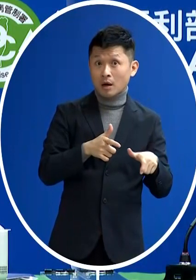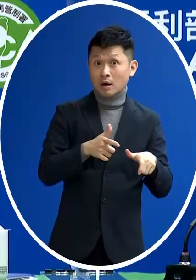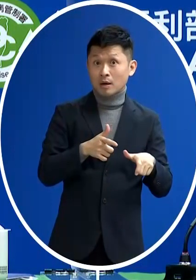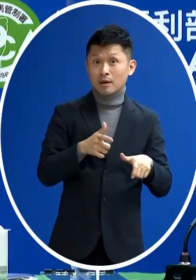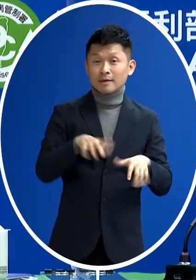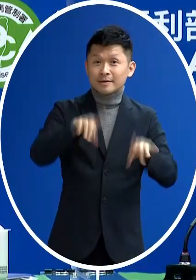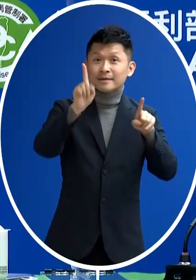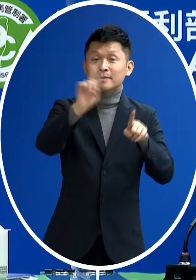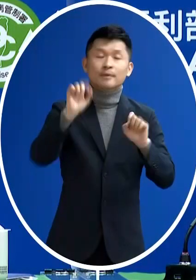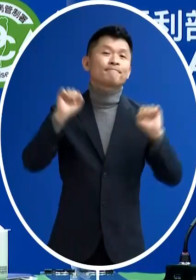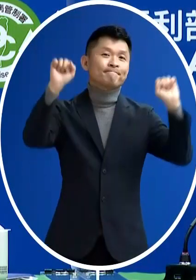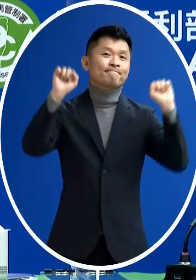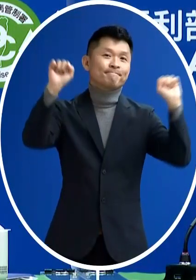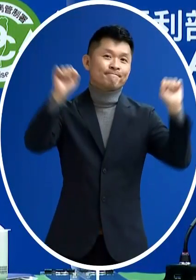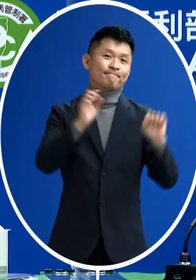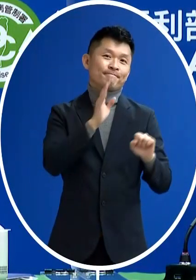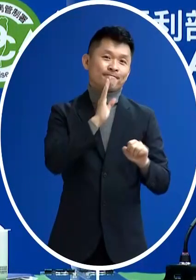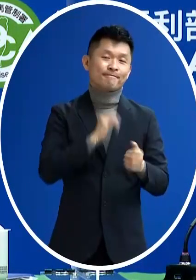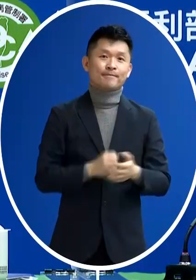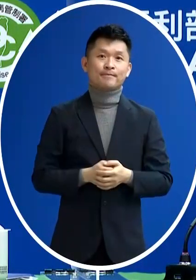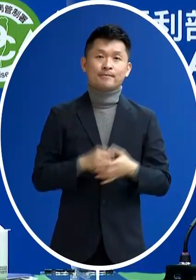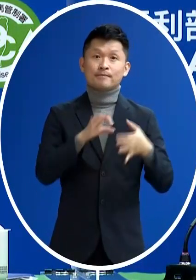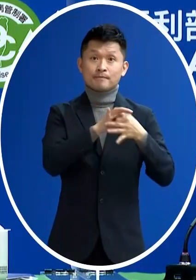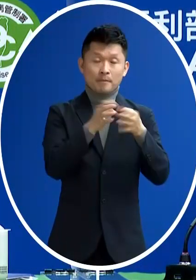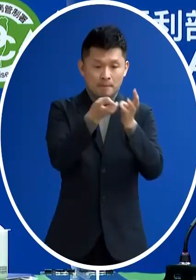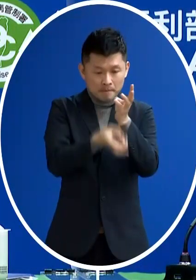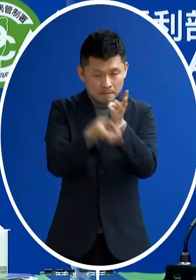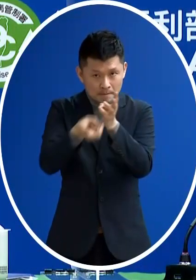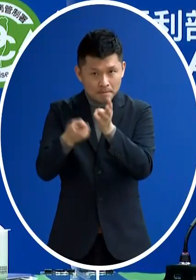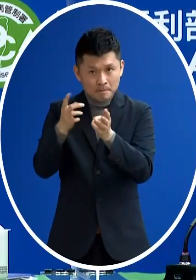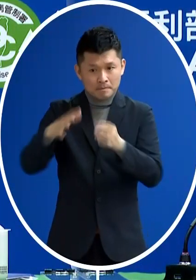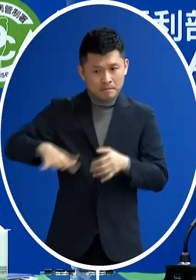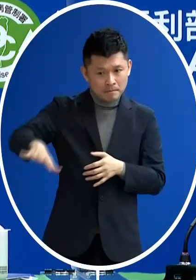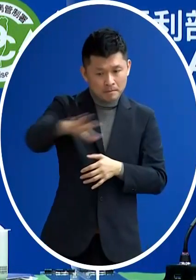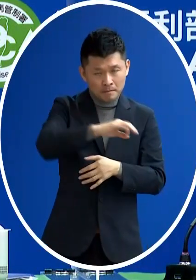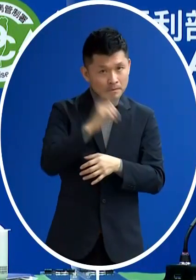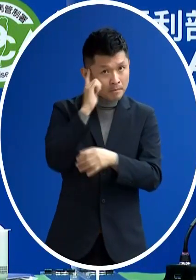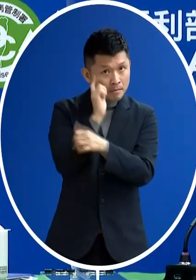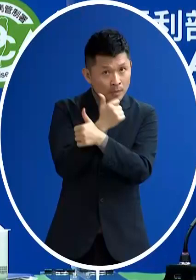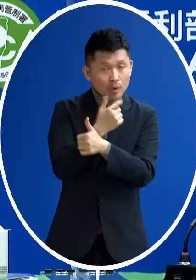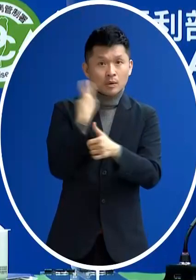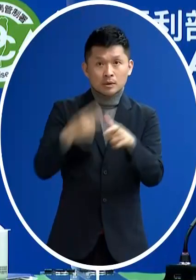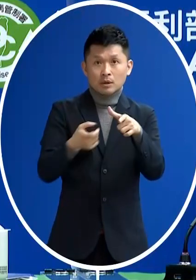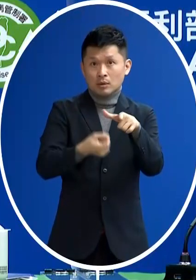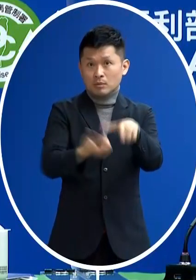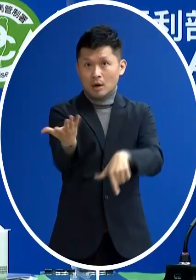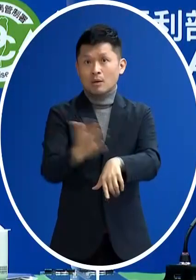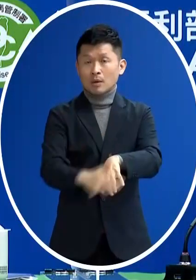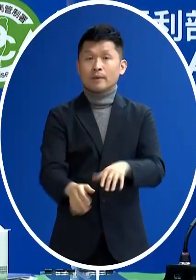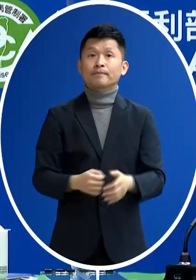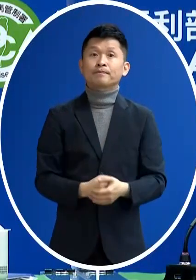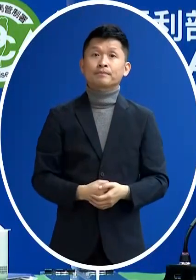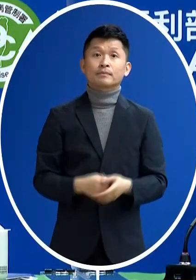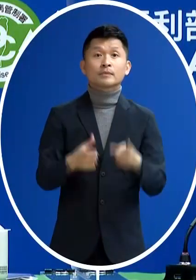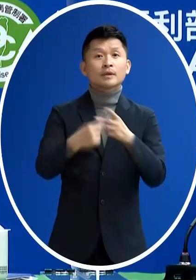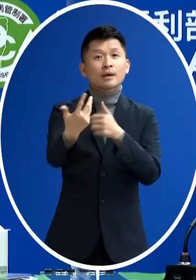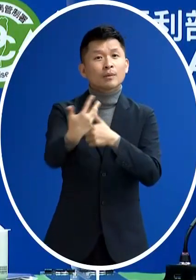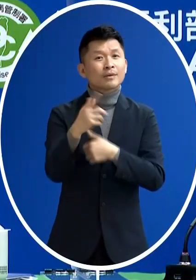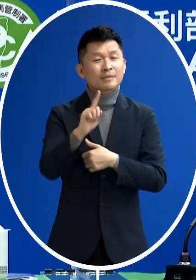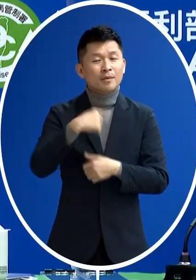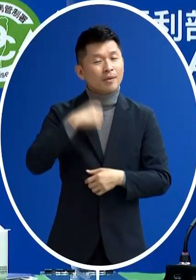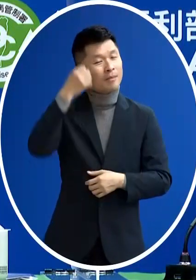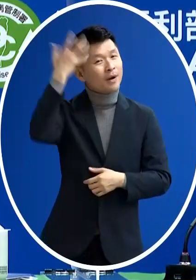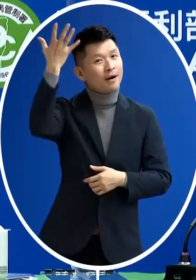哈。那不过一切都有细节相关的要整体的考虑，来并的公告。然后第一个问题呢，忘记